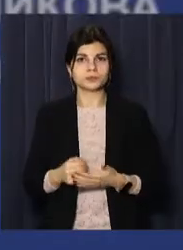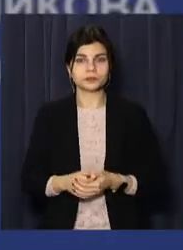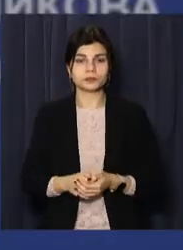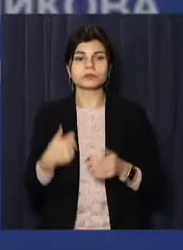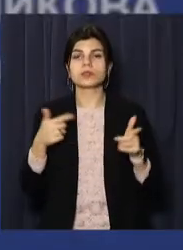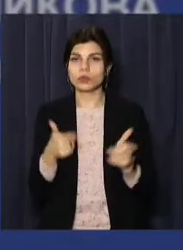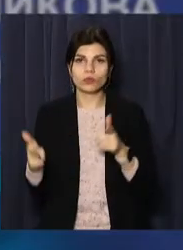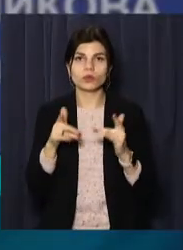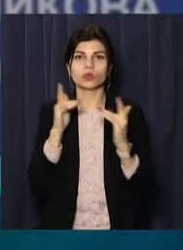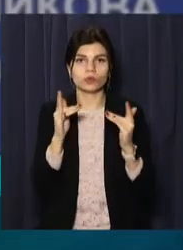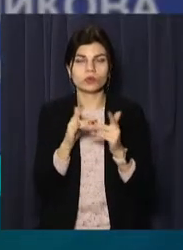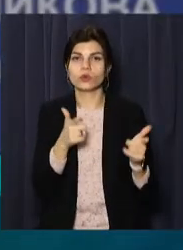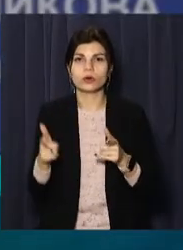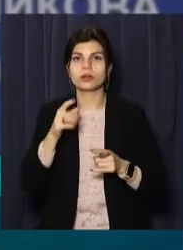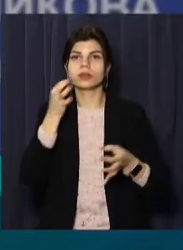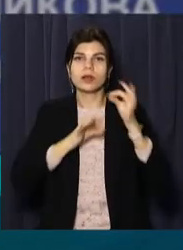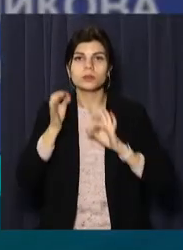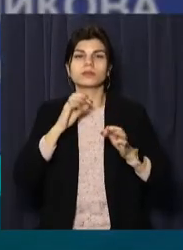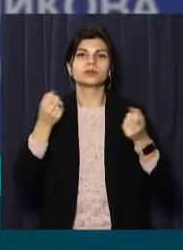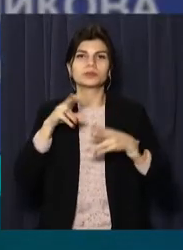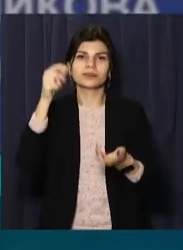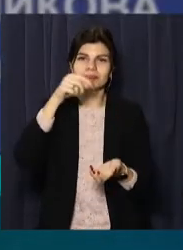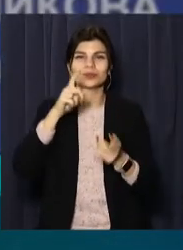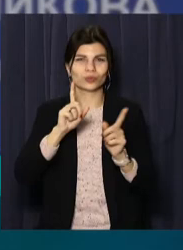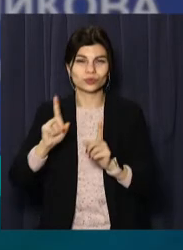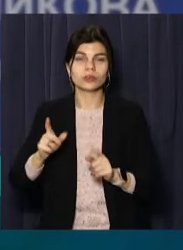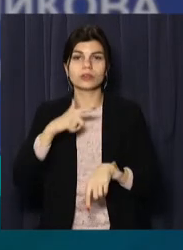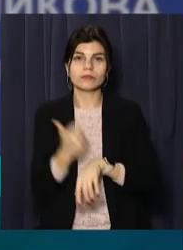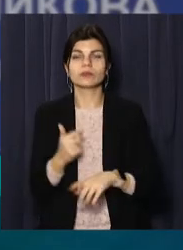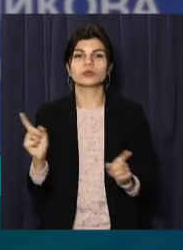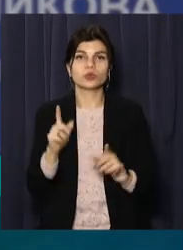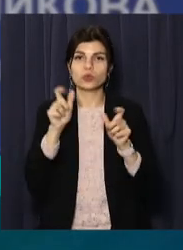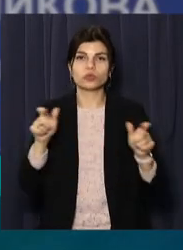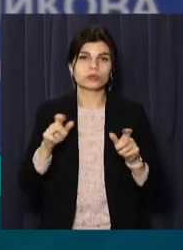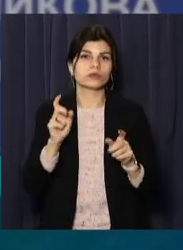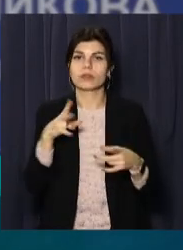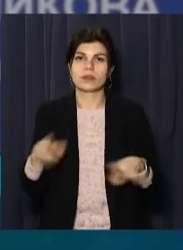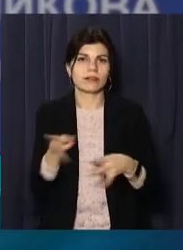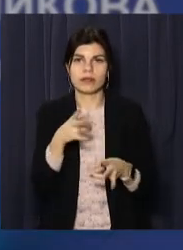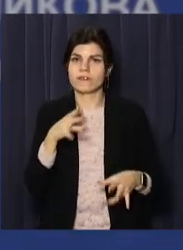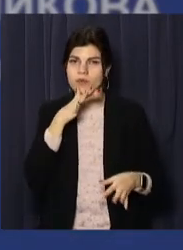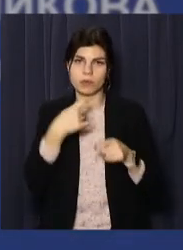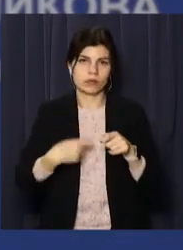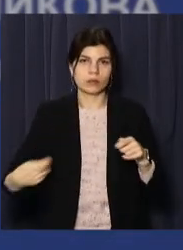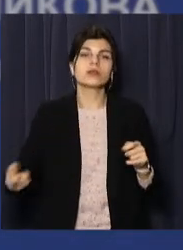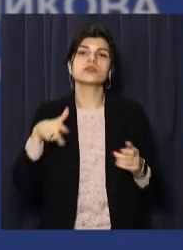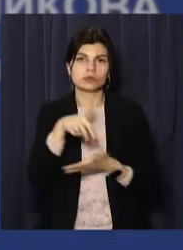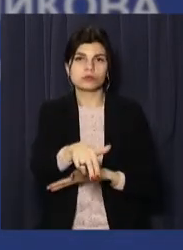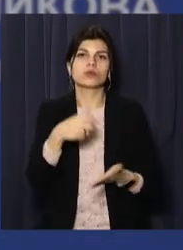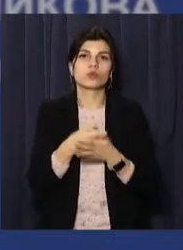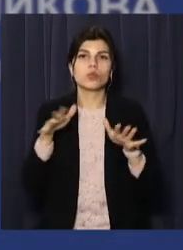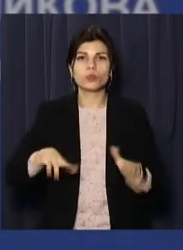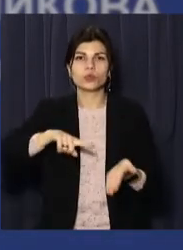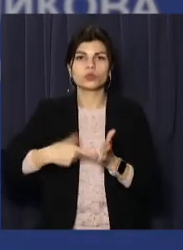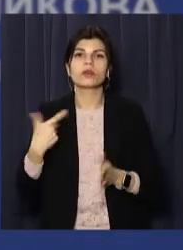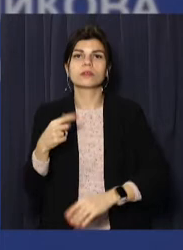Готуємо ліжка. Готуємо ліки, апарати. І головне, щоб люди не гаяли часу, йшли до пунктів